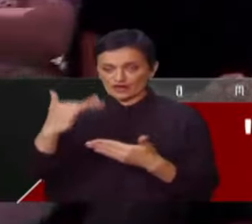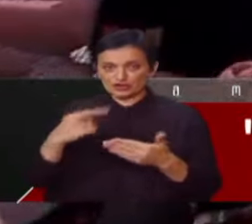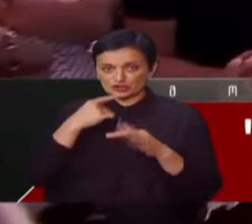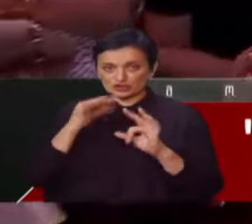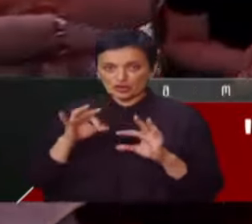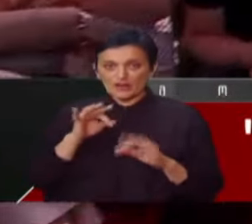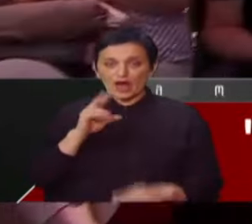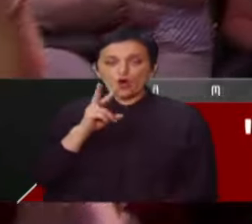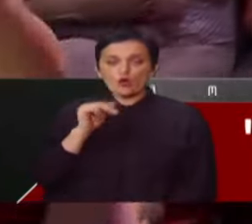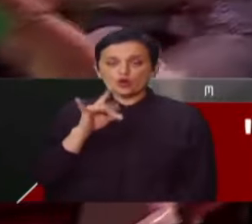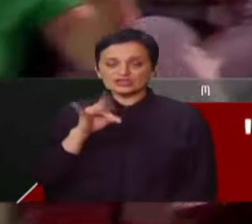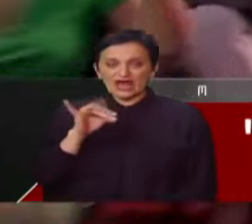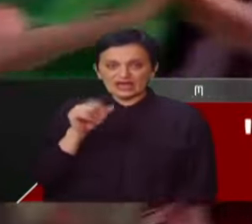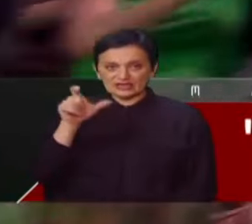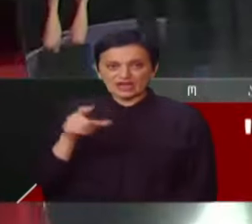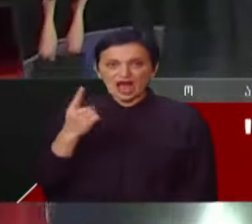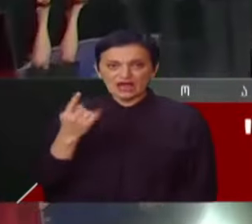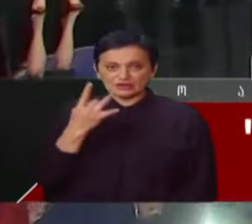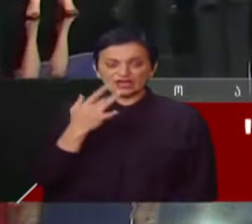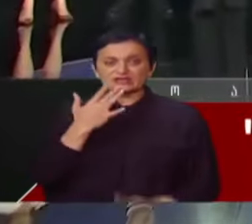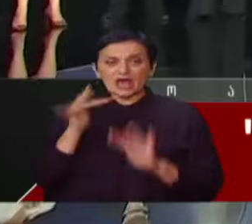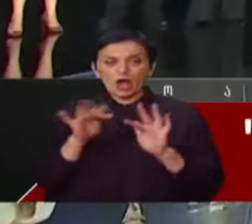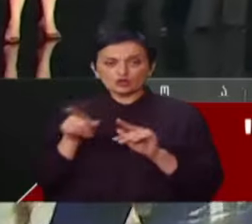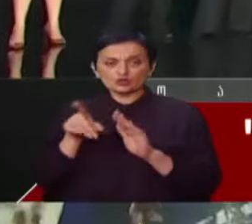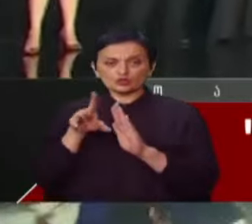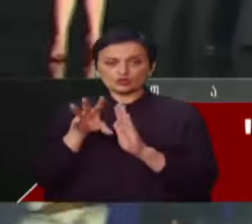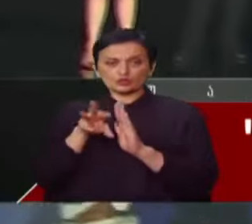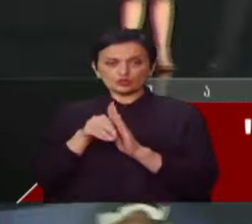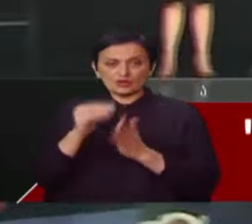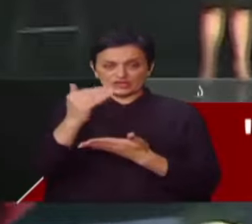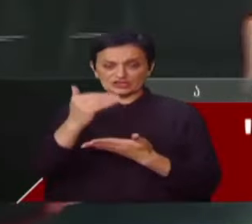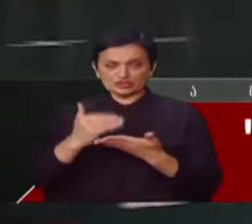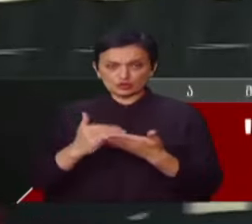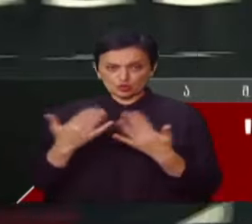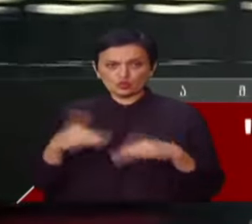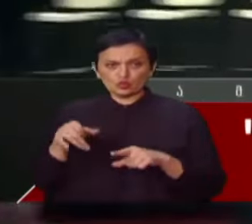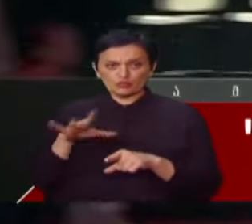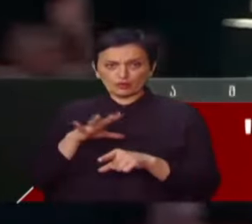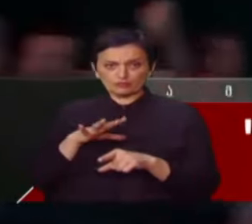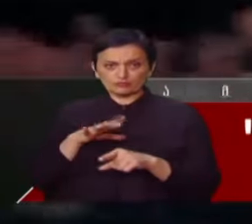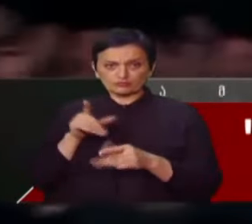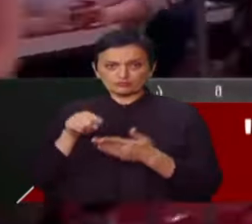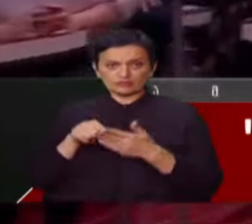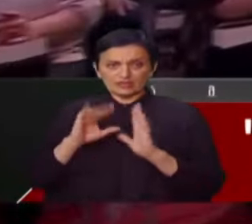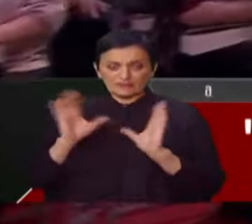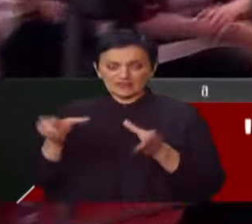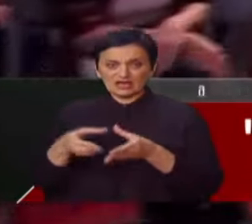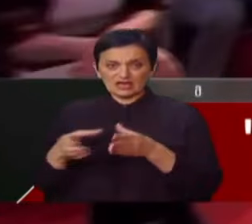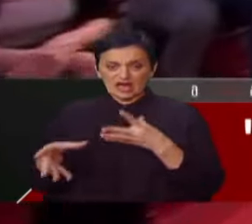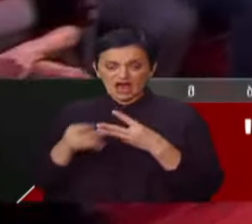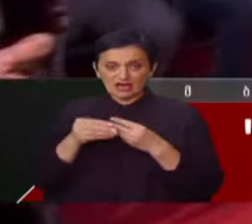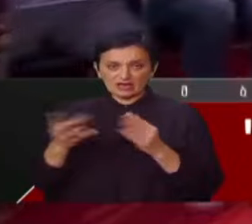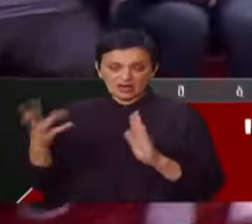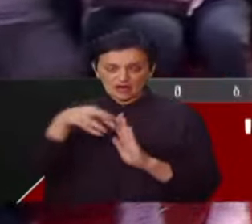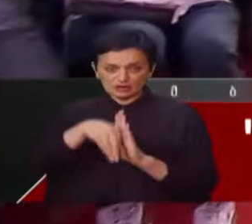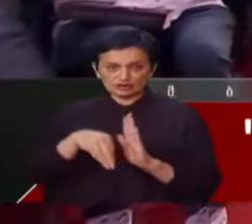შორისა თამარ კორძაიაც, რომელიც ერთხელ უკვე ნაციონალური მოძრაობის სიით უკვე მოხვდა და მასთან გაერთიანებით